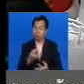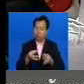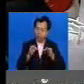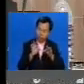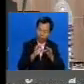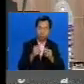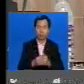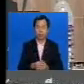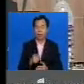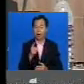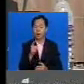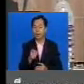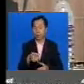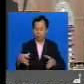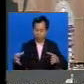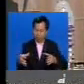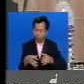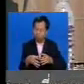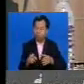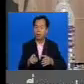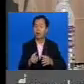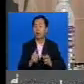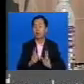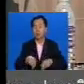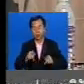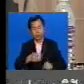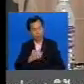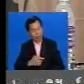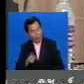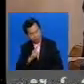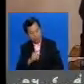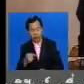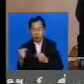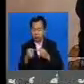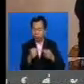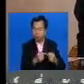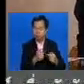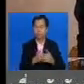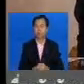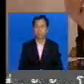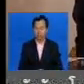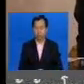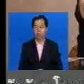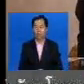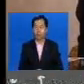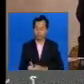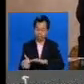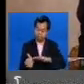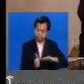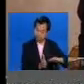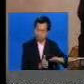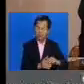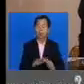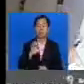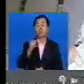ยและการเป็นสถาบันที่ยึดโยงกับความต้องการของประชาชนขณะที่นายคณินบุญสุวรรณอดีตส.ส.ร.